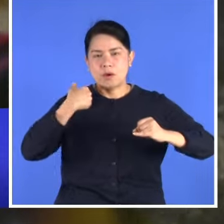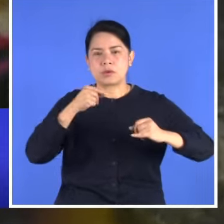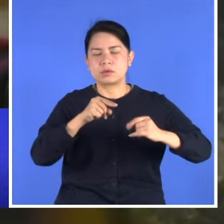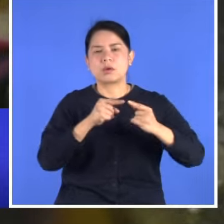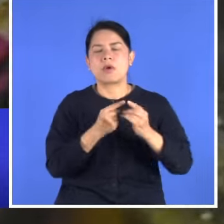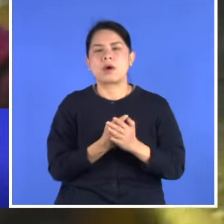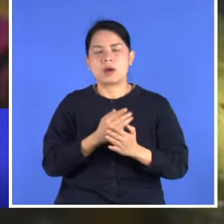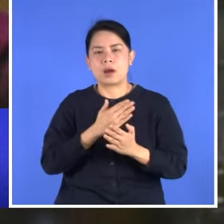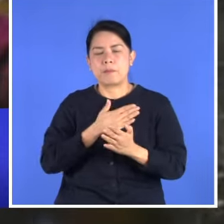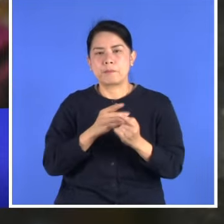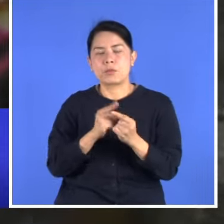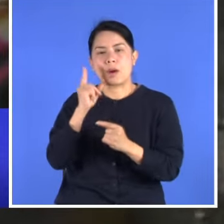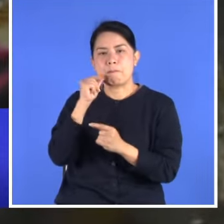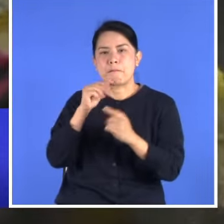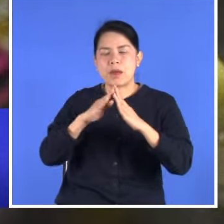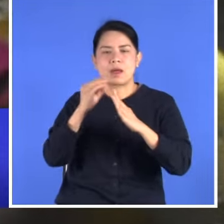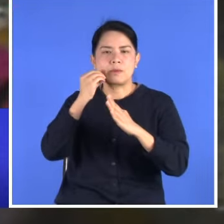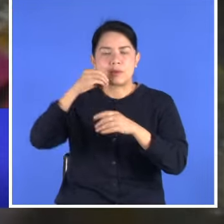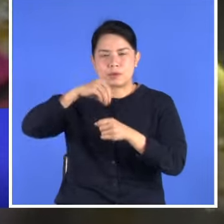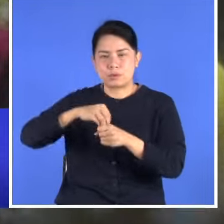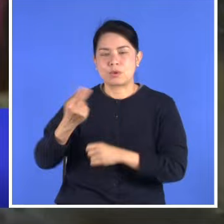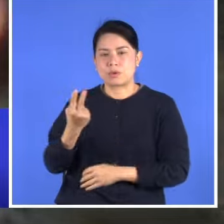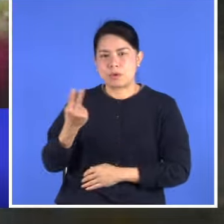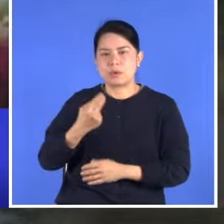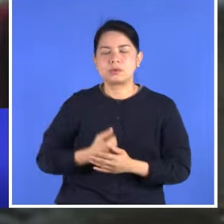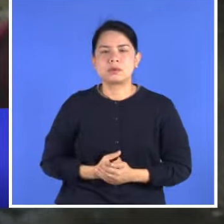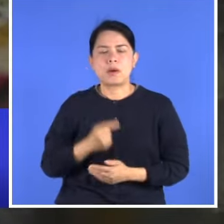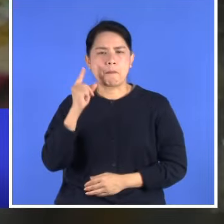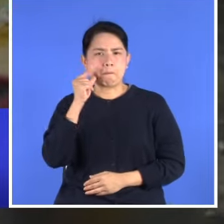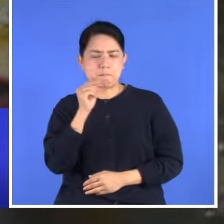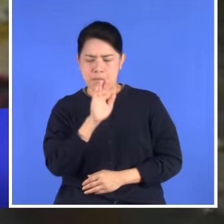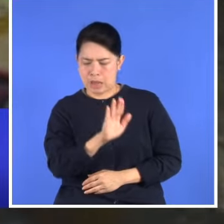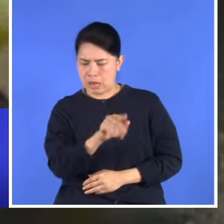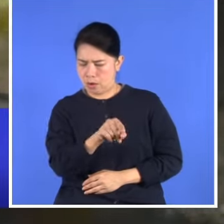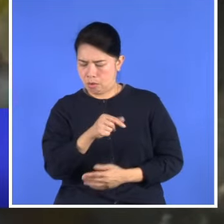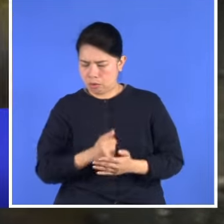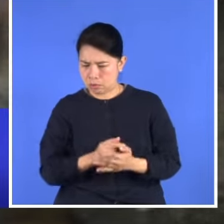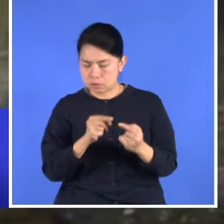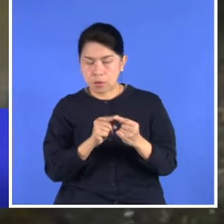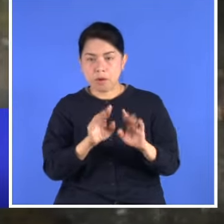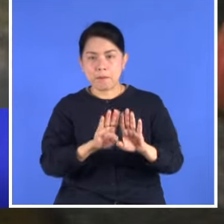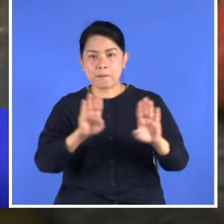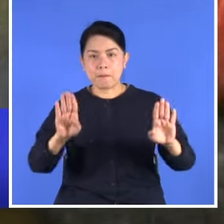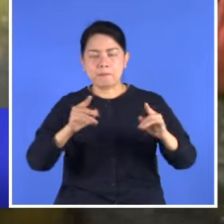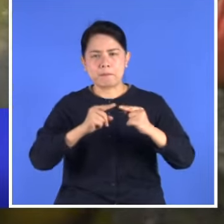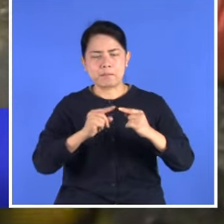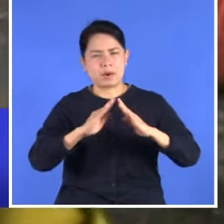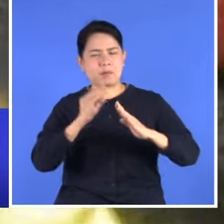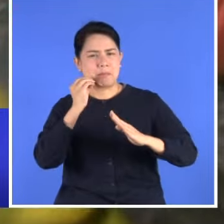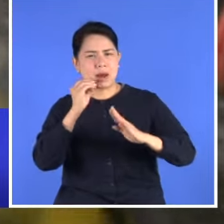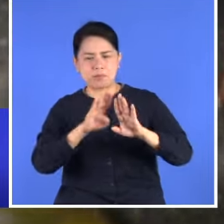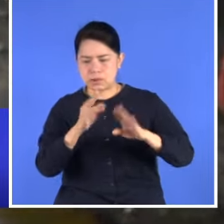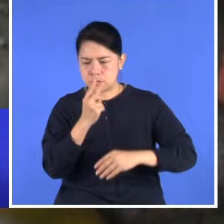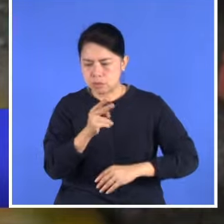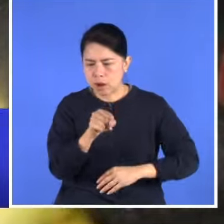ครับก่อนที่จะเกิดเหตุเนี่ยนางเรโนแม่ของผู้ใหญ่ตื่นมาเพื่อจะเปิดร้านตามปกติไปพบคนร้ายนี่2คนเดินวนเวียนอยู่ในร้าน